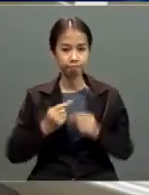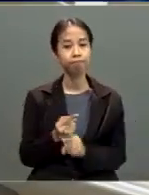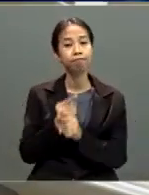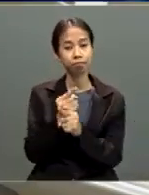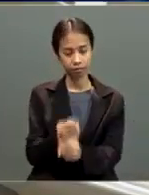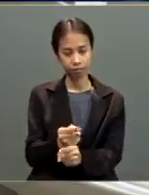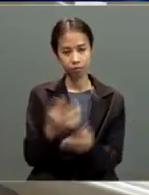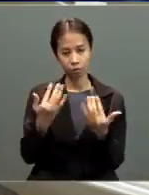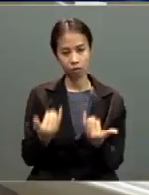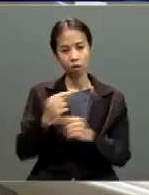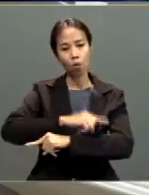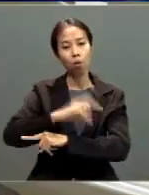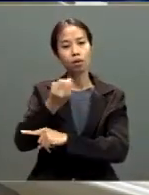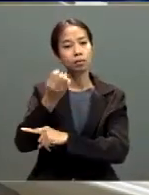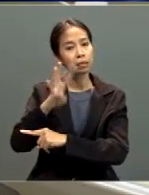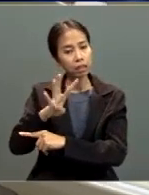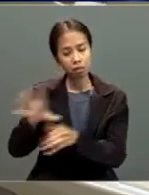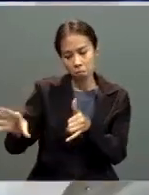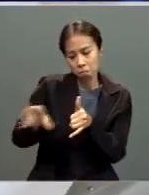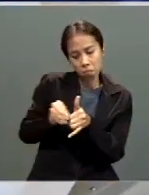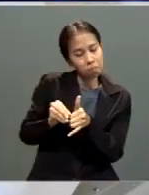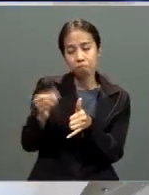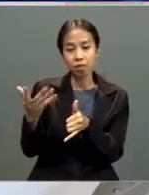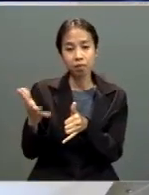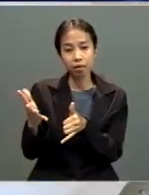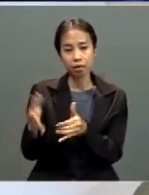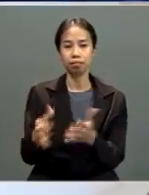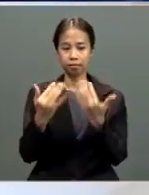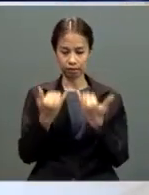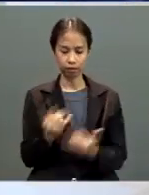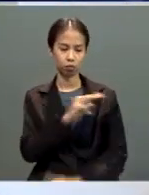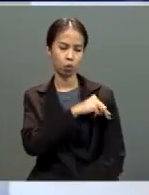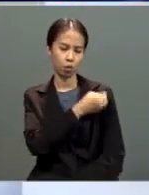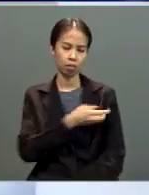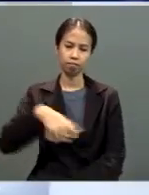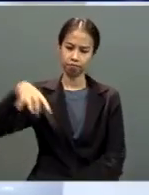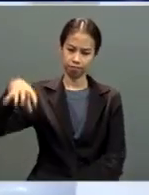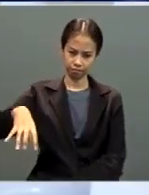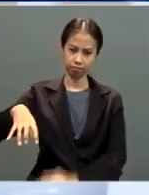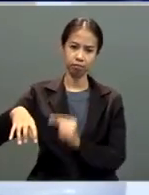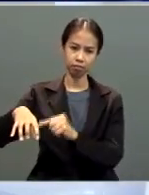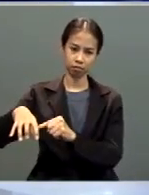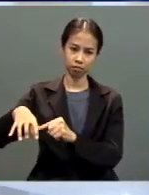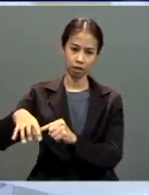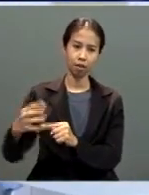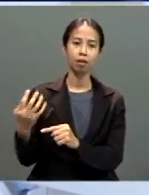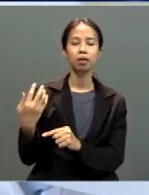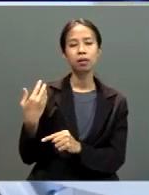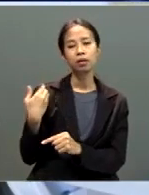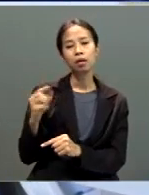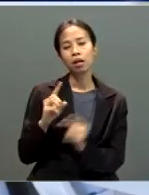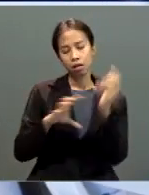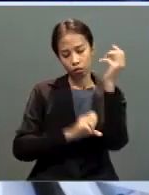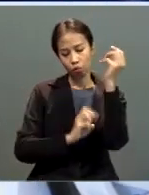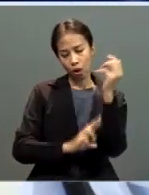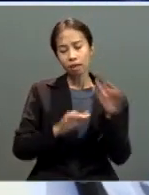ที่ไม่มีผู้ติดเชื้อโควิด-19 ครับโรงพยาบาลท่าโรงช้างแห่งนี้เป็น1ใน4ของโรงพยาบาลสนามนะครับที่จังหวัดสุราษฎร์ธานีได้กำหนด